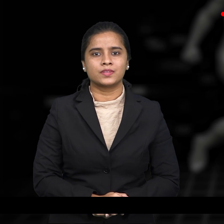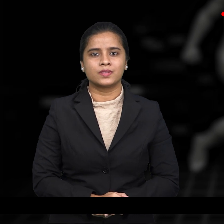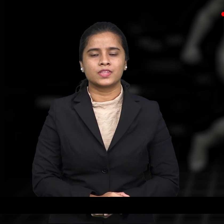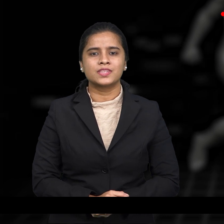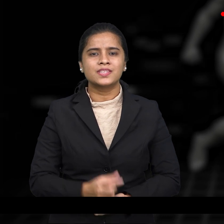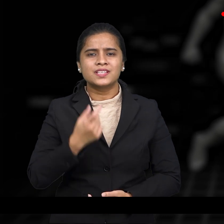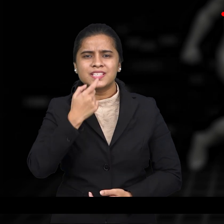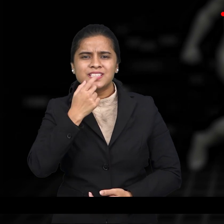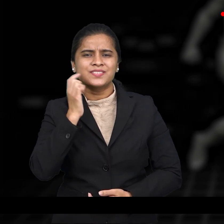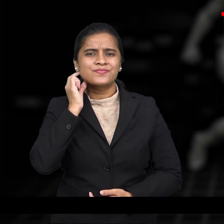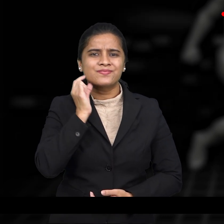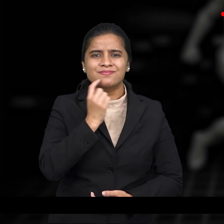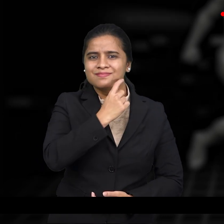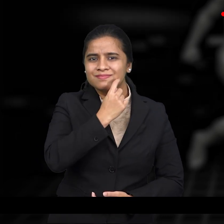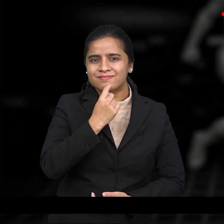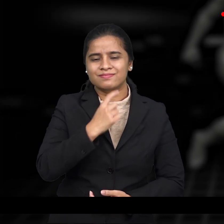पोकळी,